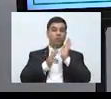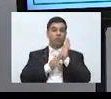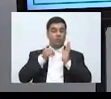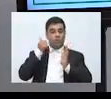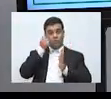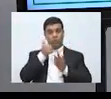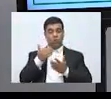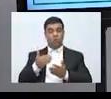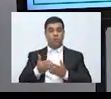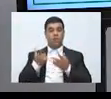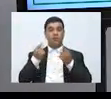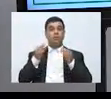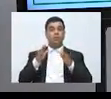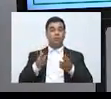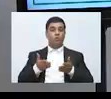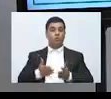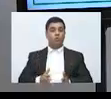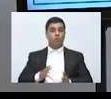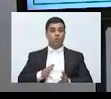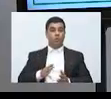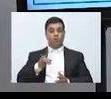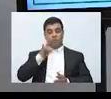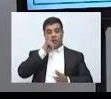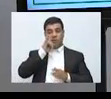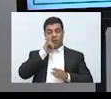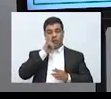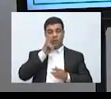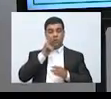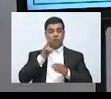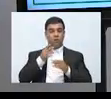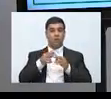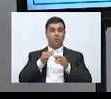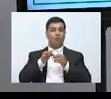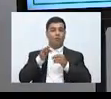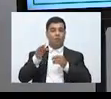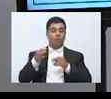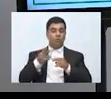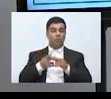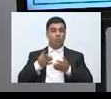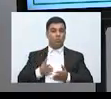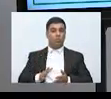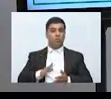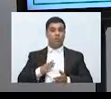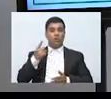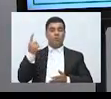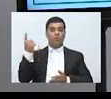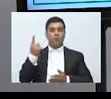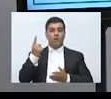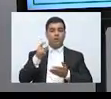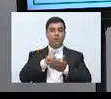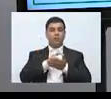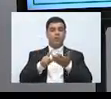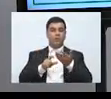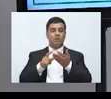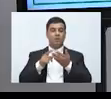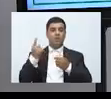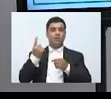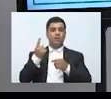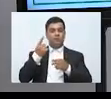1948-yilda. Qayerda tug'ilgan? Samarqand viloyatida. Uning birinchi she'riy to'plami